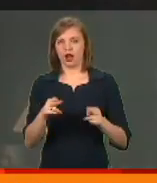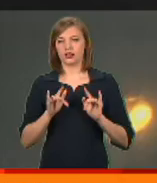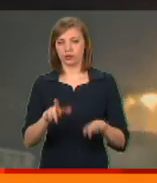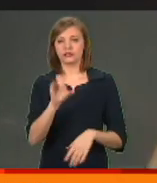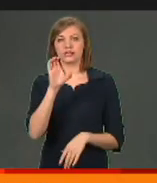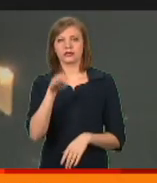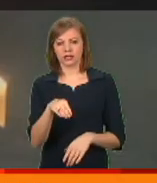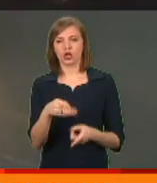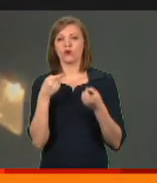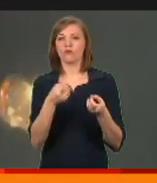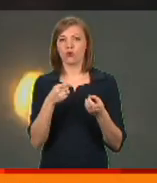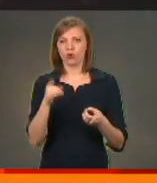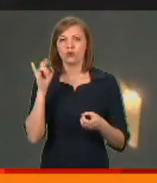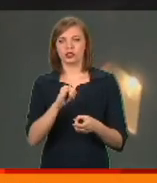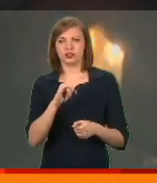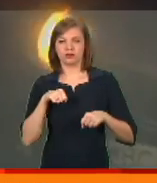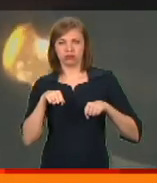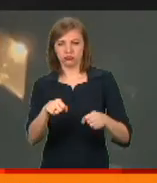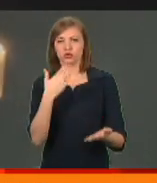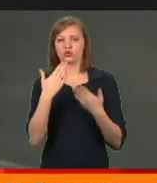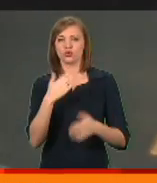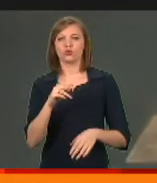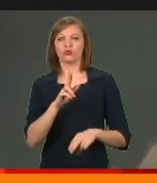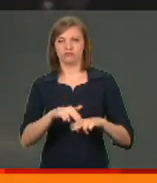за статтею «Погрози та насильство щодо